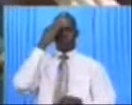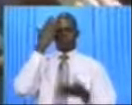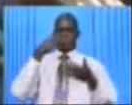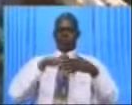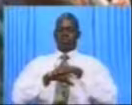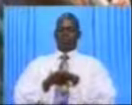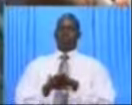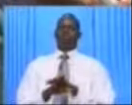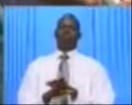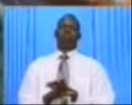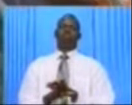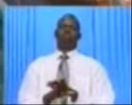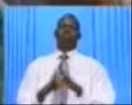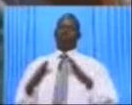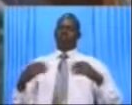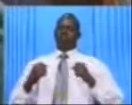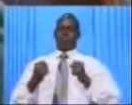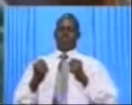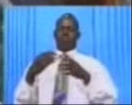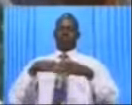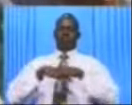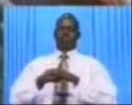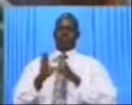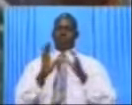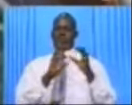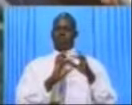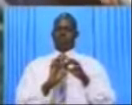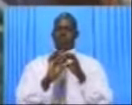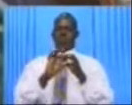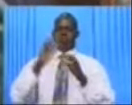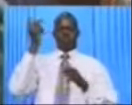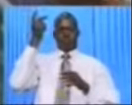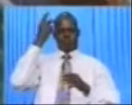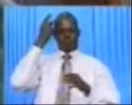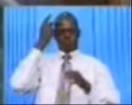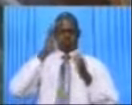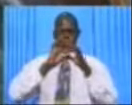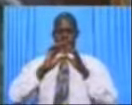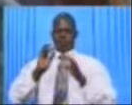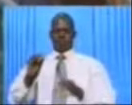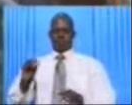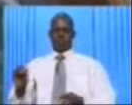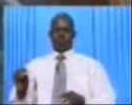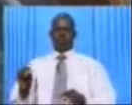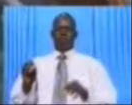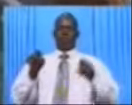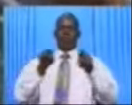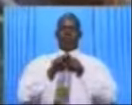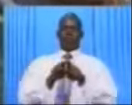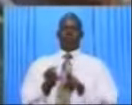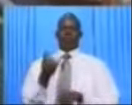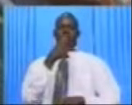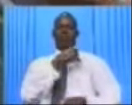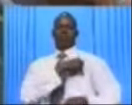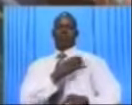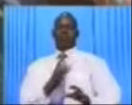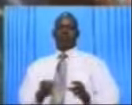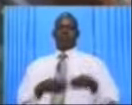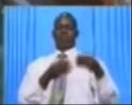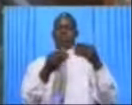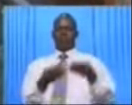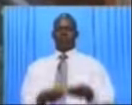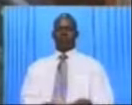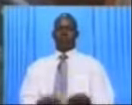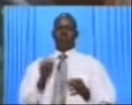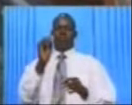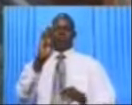très forte dans les accords politiques de Ouagadougou et également aussi tout l'intérêt qu'il a toujours porté au Burkina Faso. Donc je suis